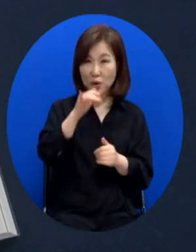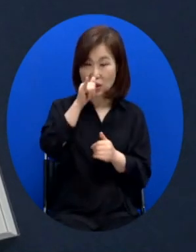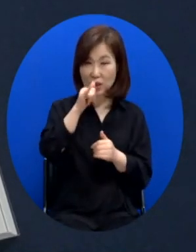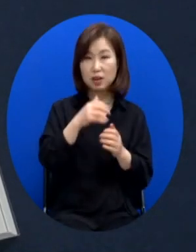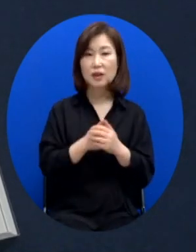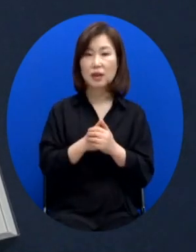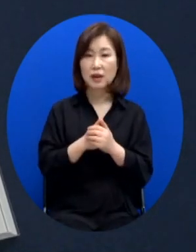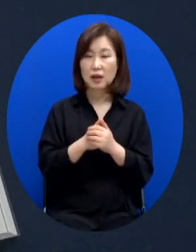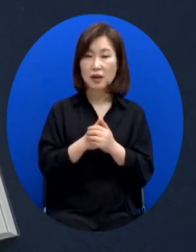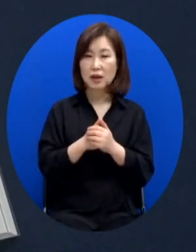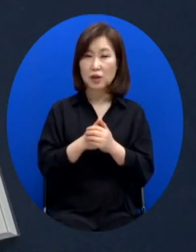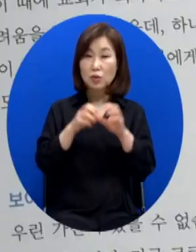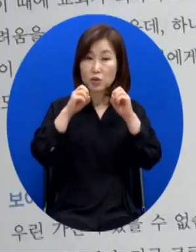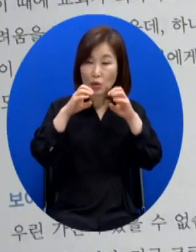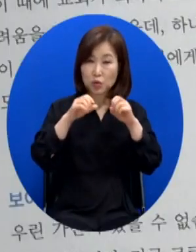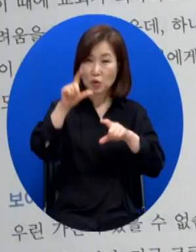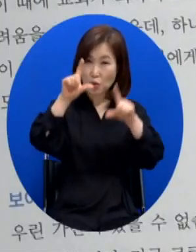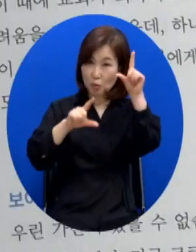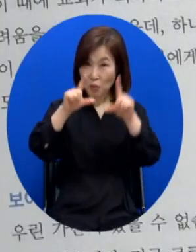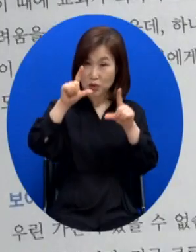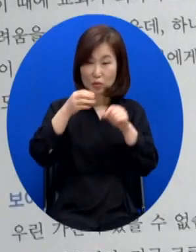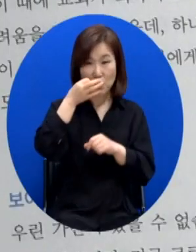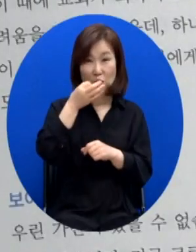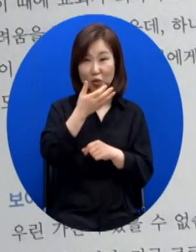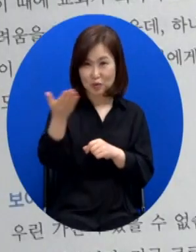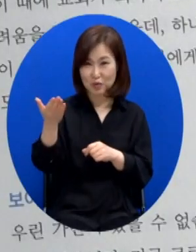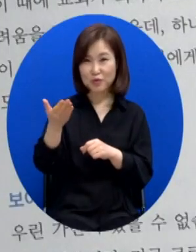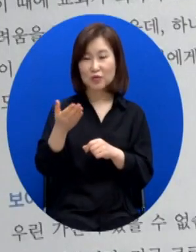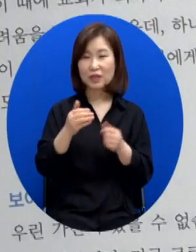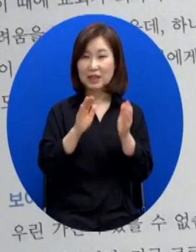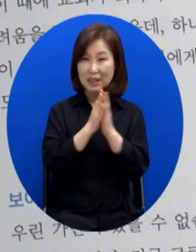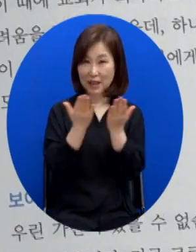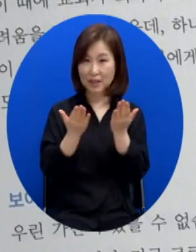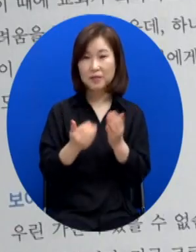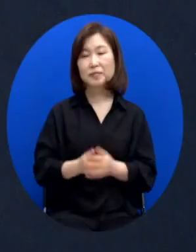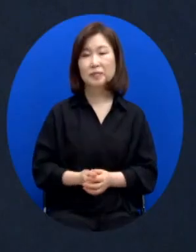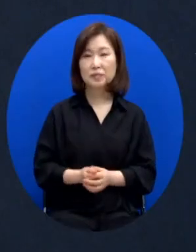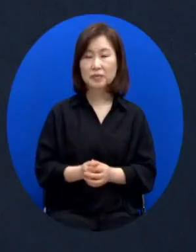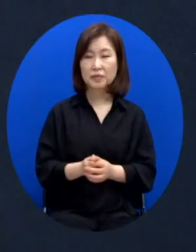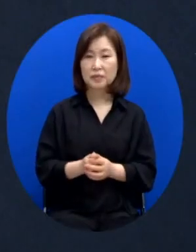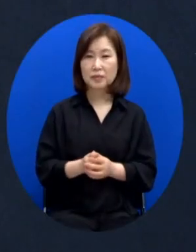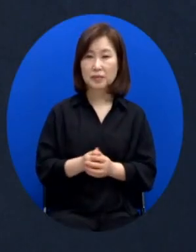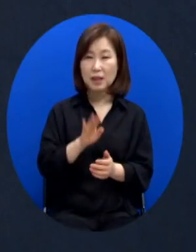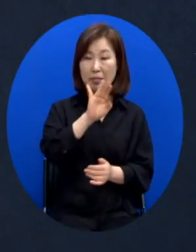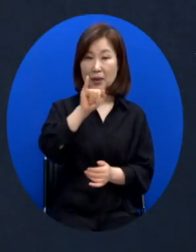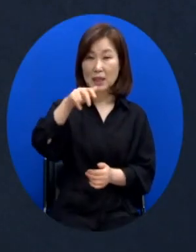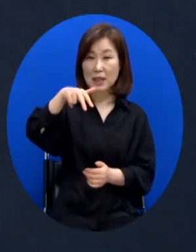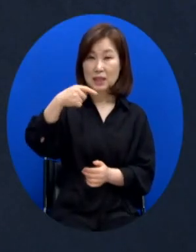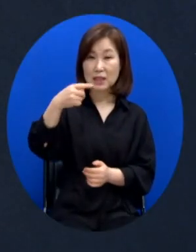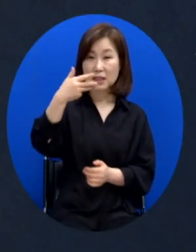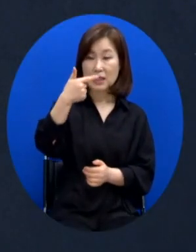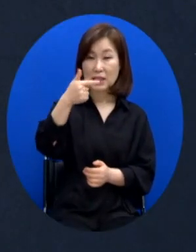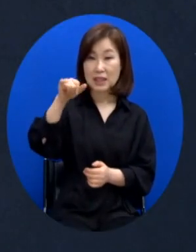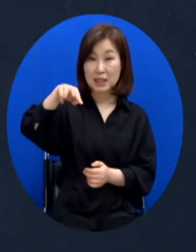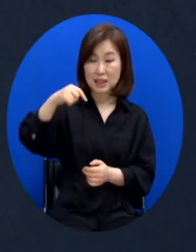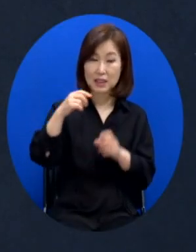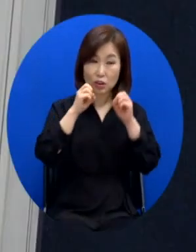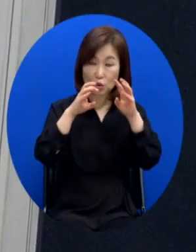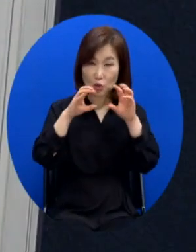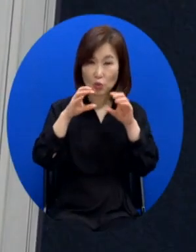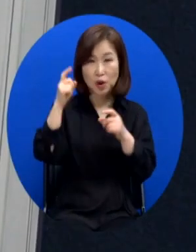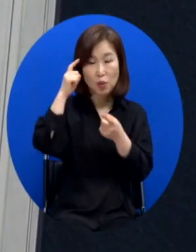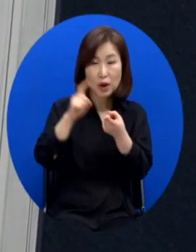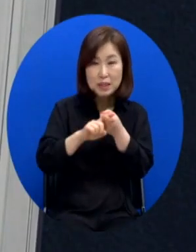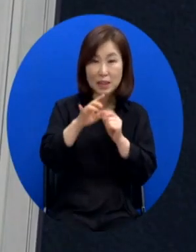구체적인 비즈니스 선교 모델들을 제시하는 게 장점입니다. 비즈니스 선교에 관심 있는 사람들은 물론